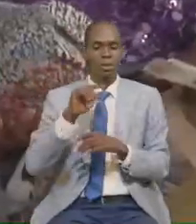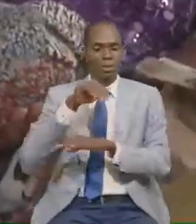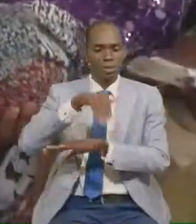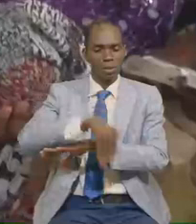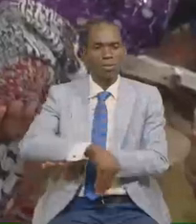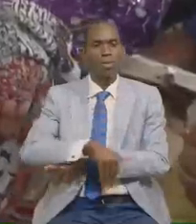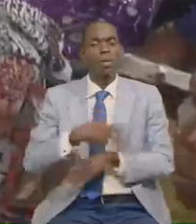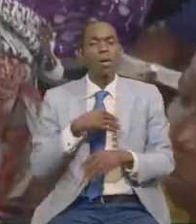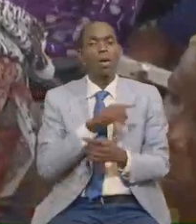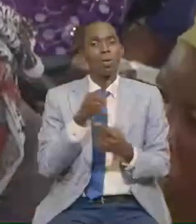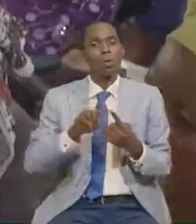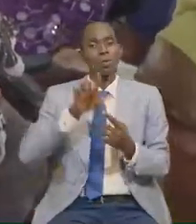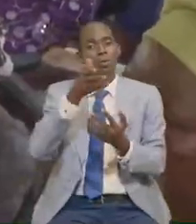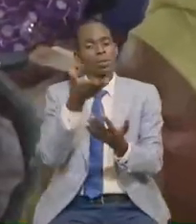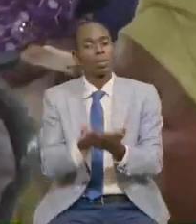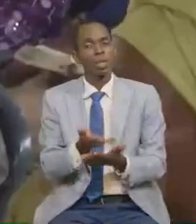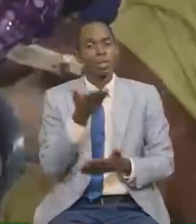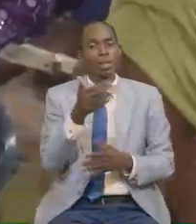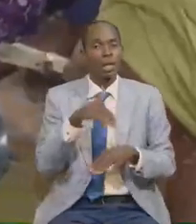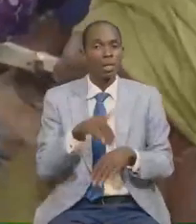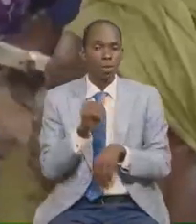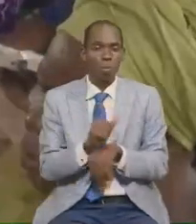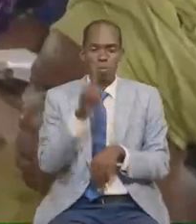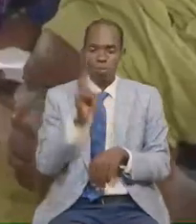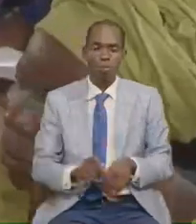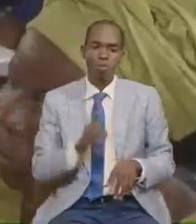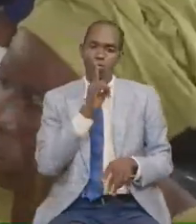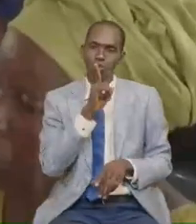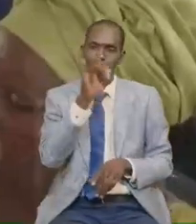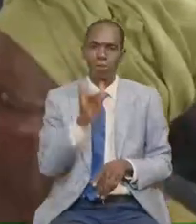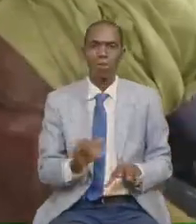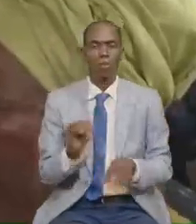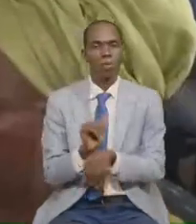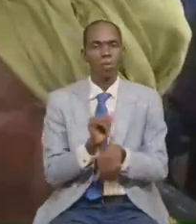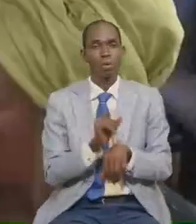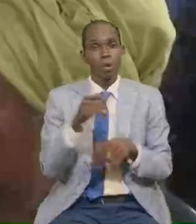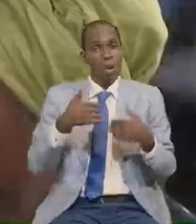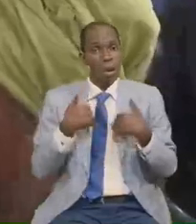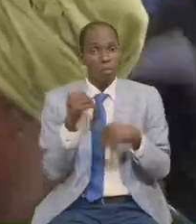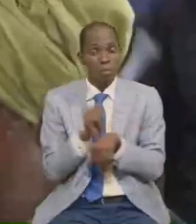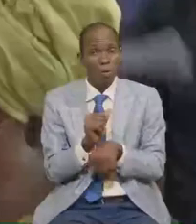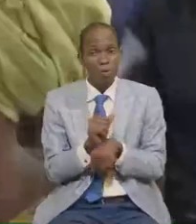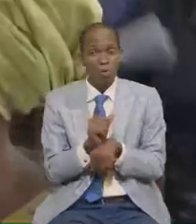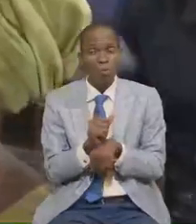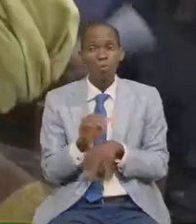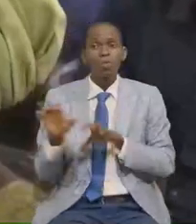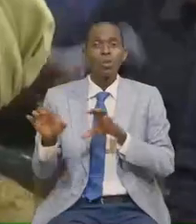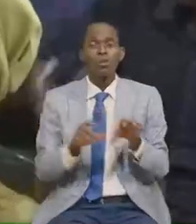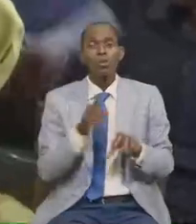tu vas là-bas, tu travailles vraiment. Est-ce que tu aimes le travail? J'ai dit, est-ce que tu aimes